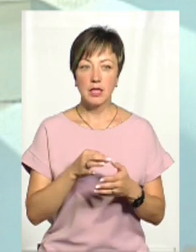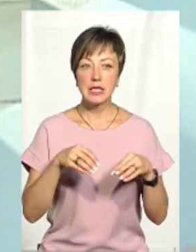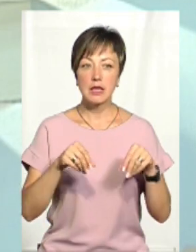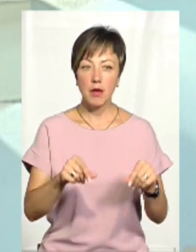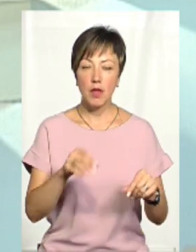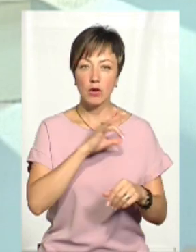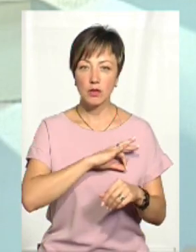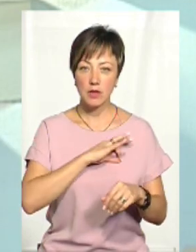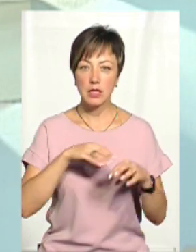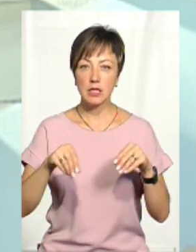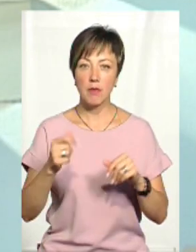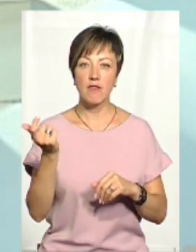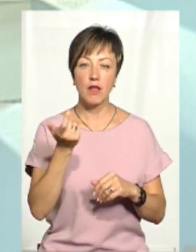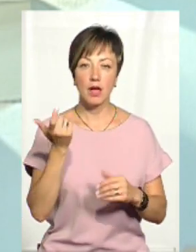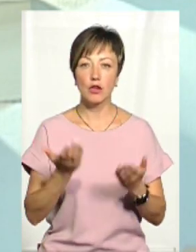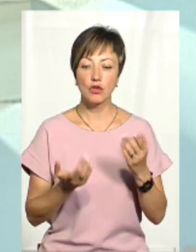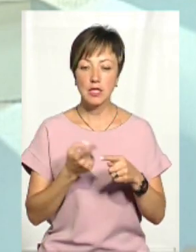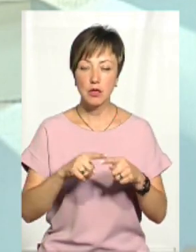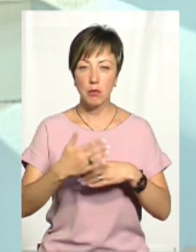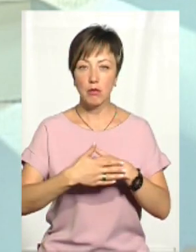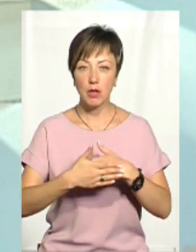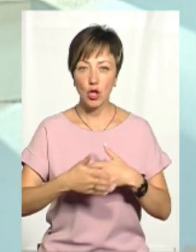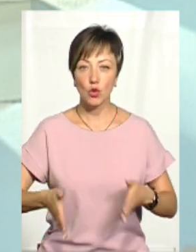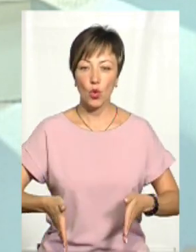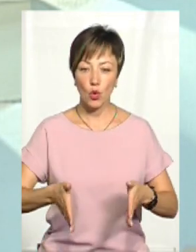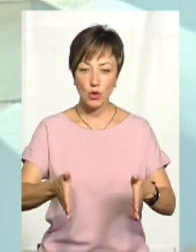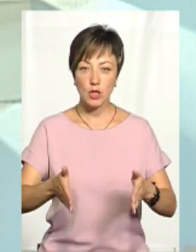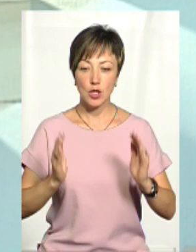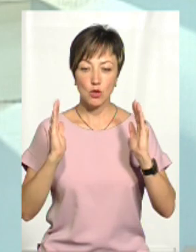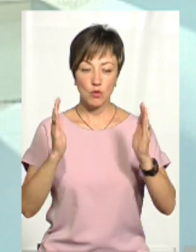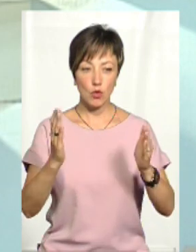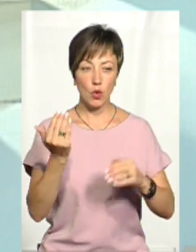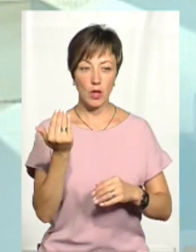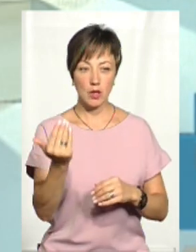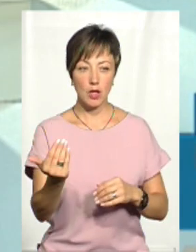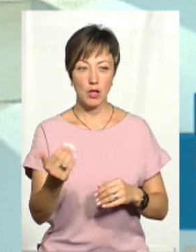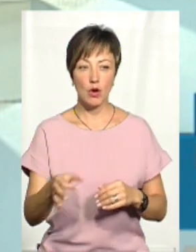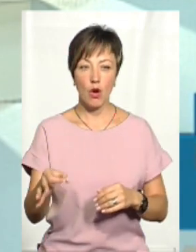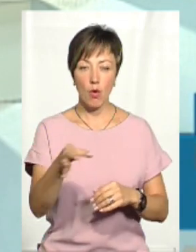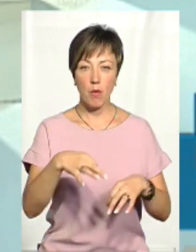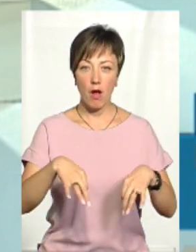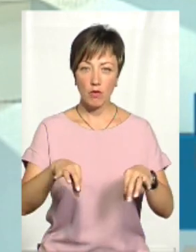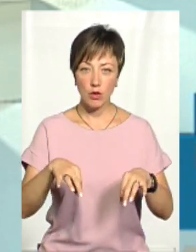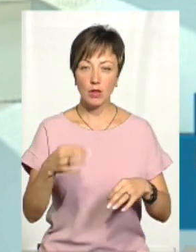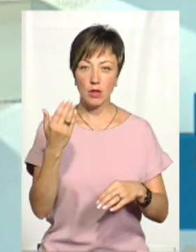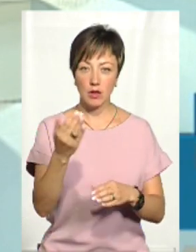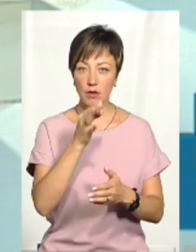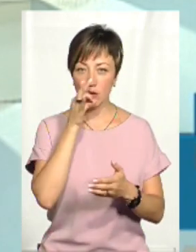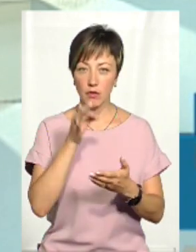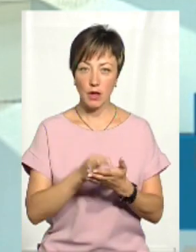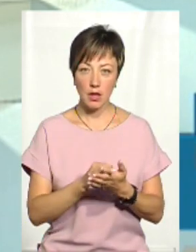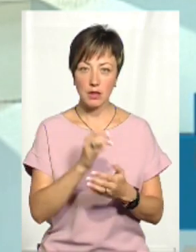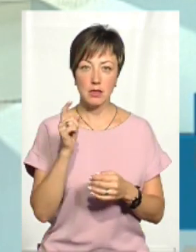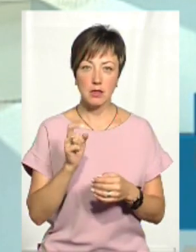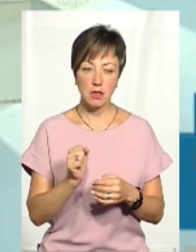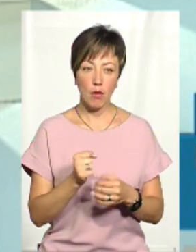і землевласники. Тобто, якщо ці придорожні смуги належать облавтодору, значить на них лежить